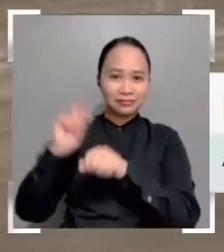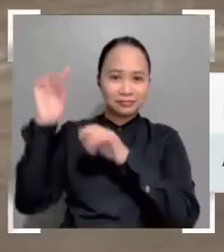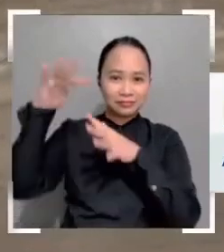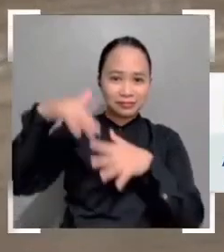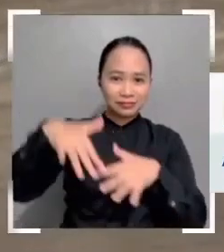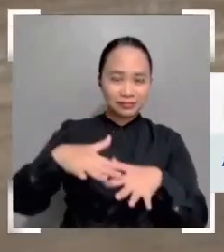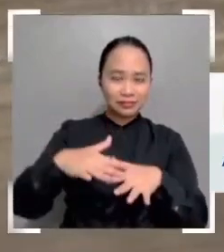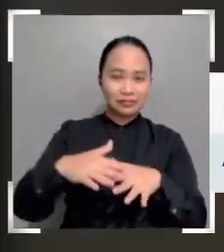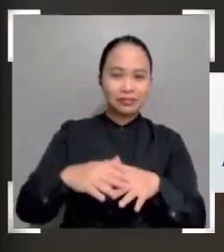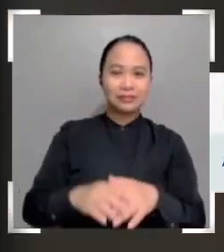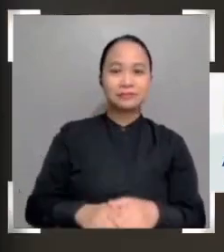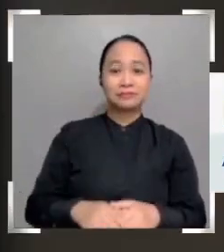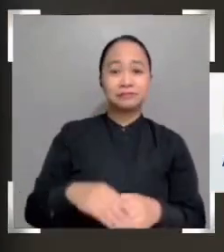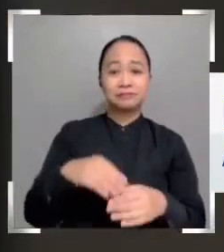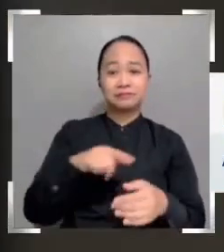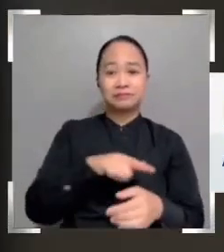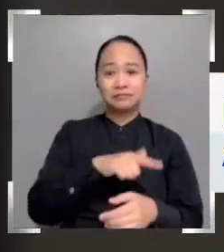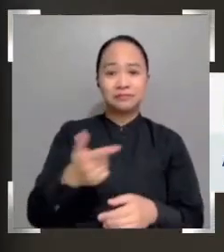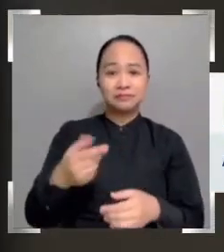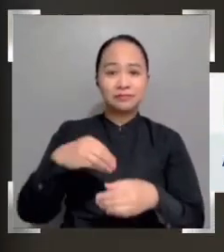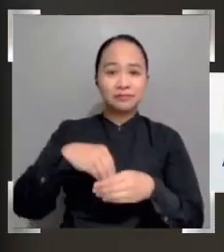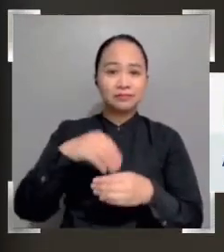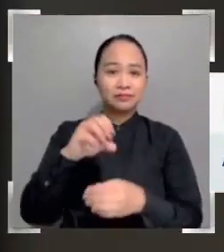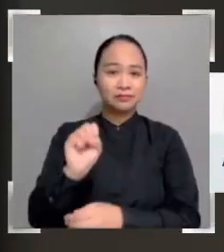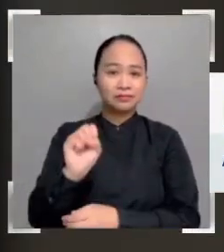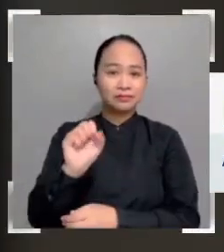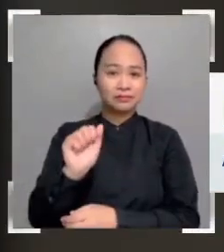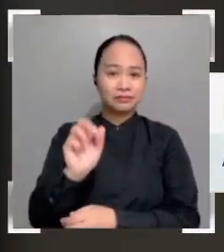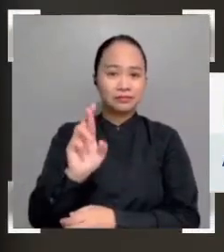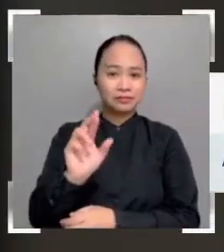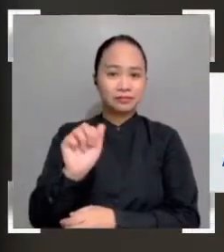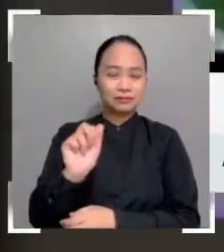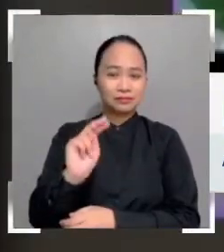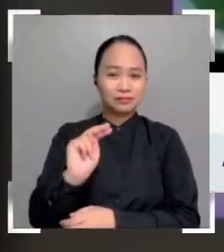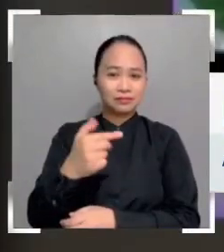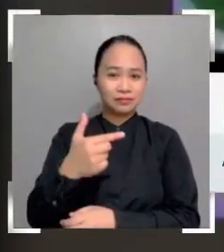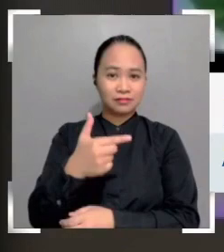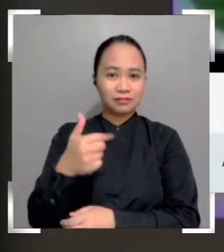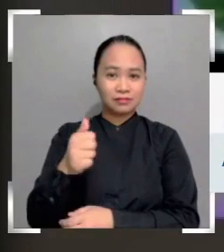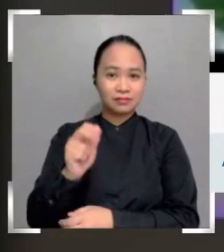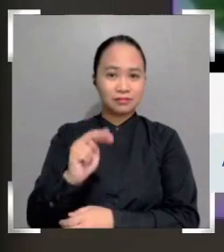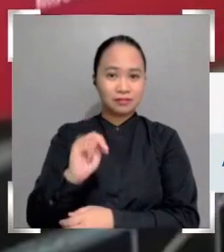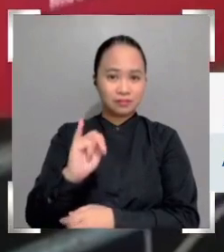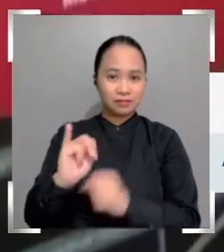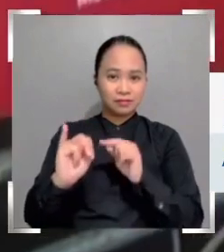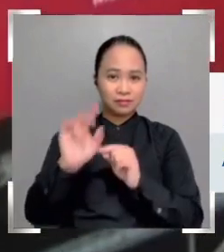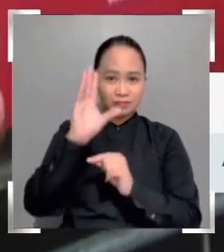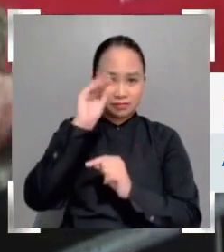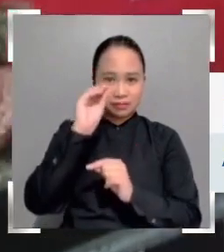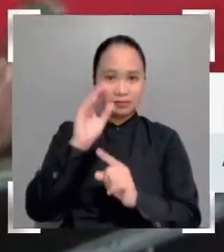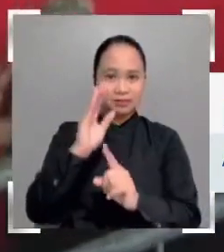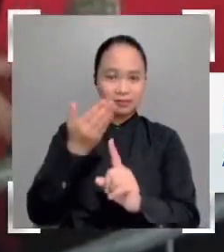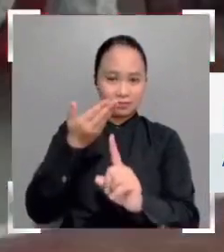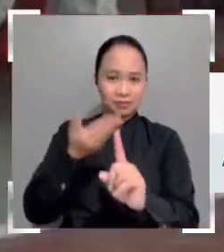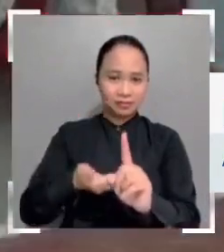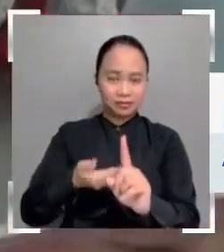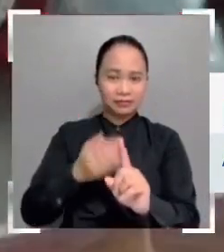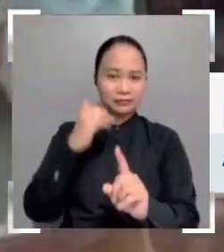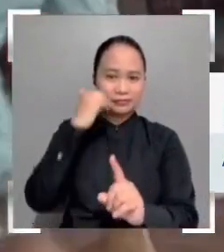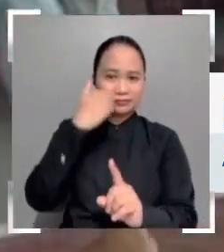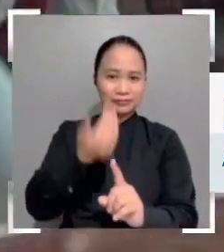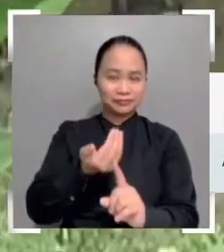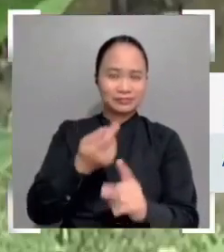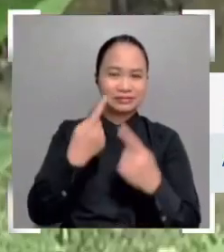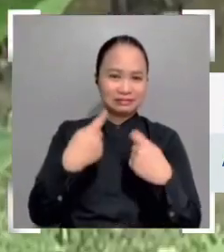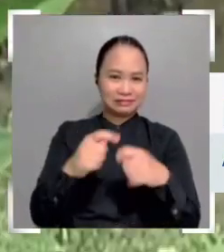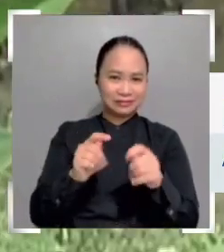na nasawi nang tangkain niyang tawirin ang rumargas ng tubig sa ilog noong Webes ng umaga. Sa bayan ng Alabel, mahigit